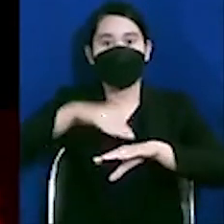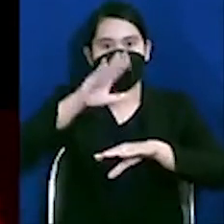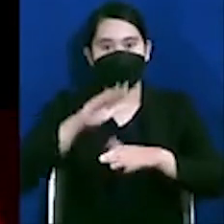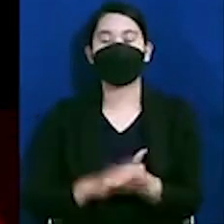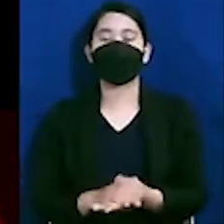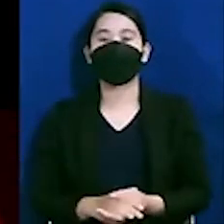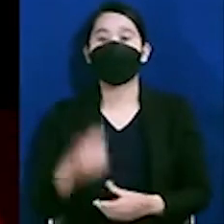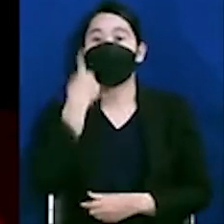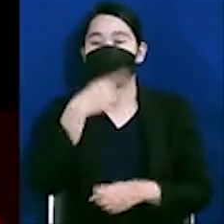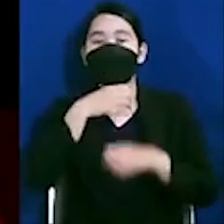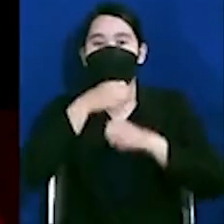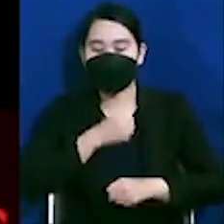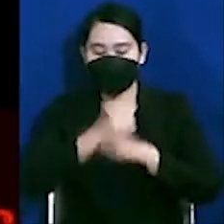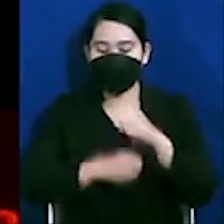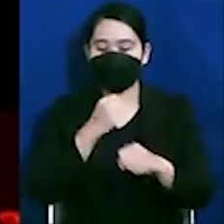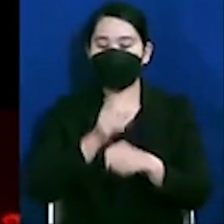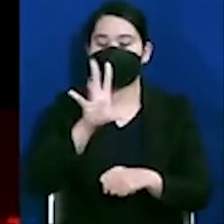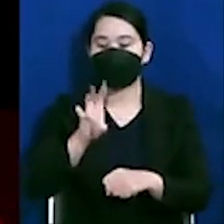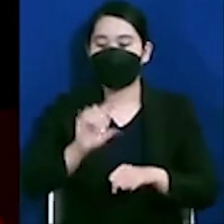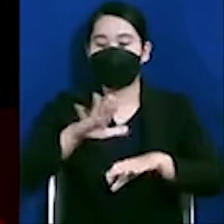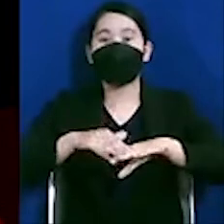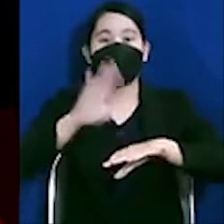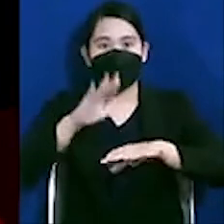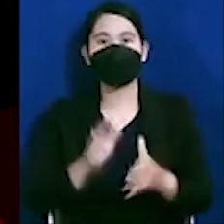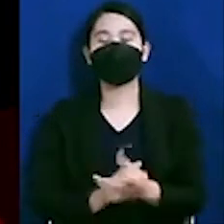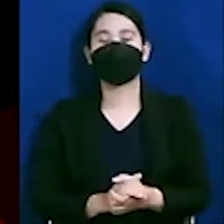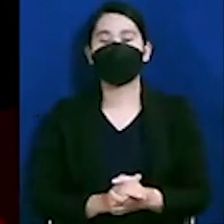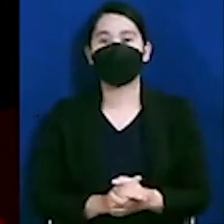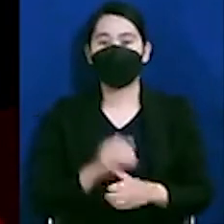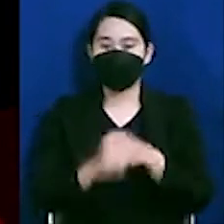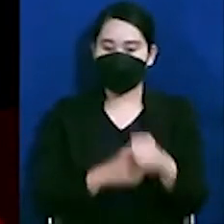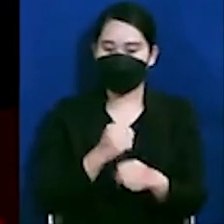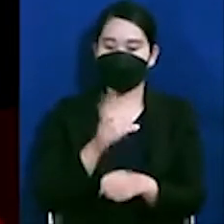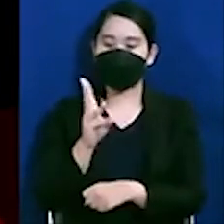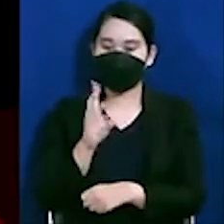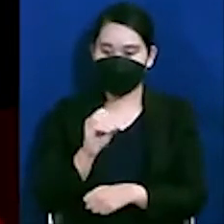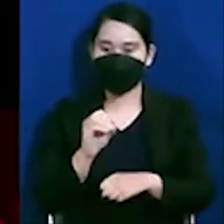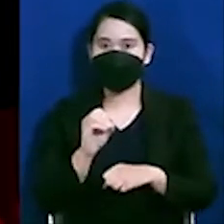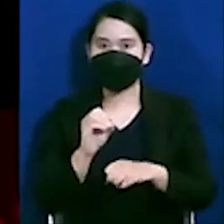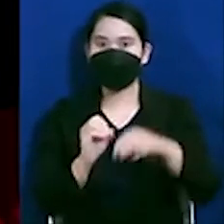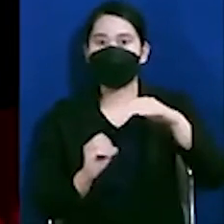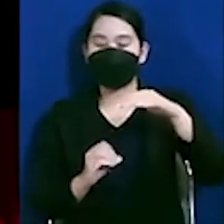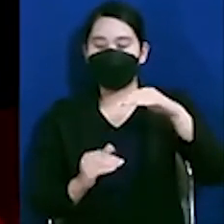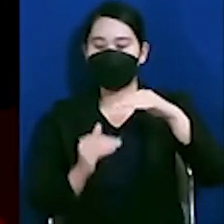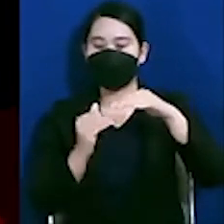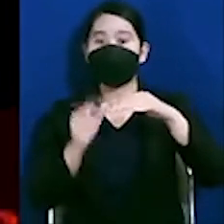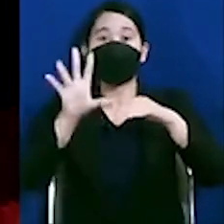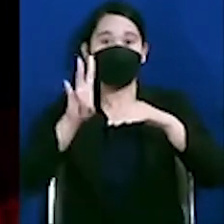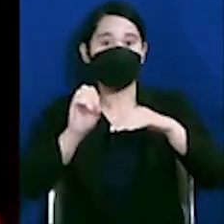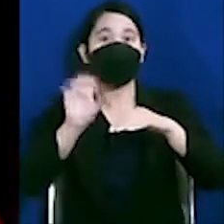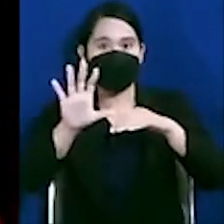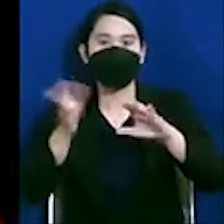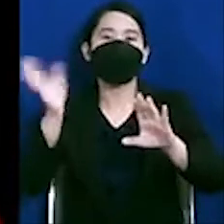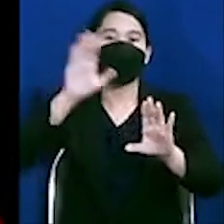อายุสำหรับผู้สูงอายุ 75ปีขึ้นไปนะครับสำหรับผู้สูงอายุ 60ปีขึ้นไปแต่ไม่ถึง 75ปีขอให้